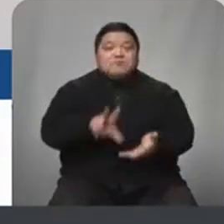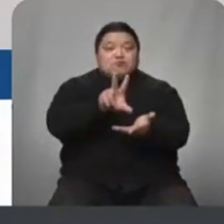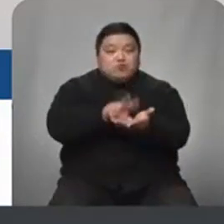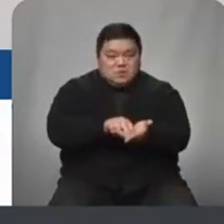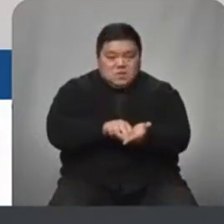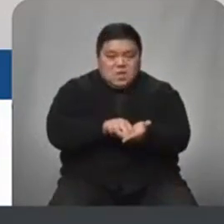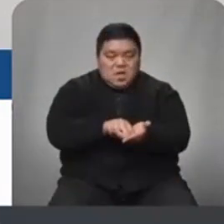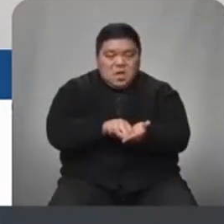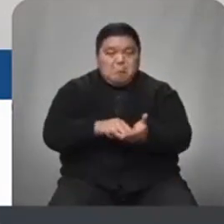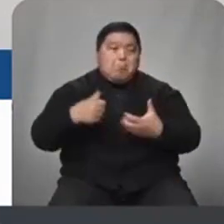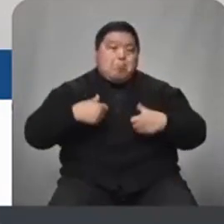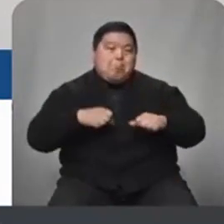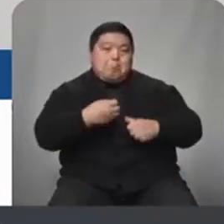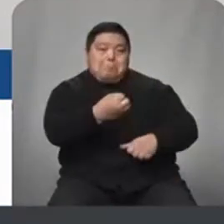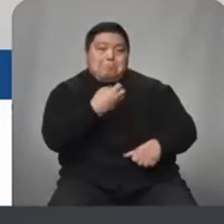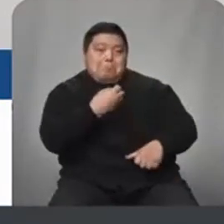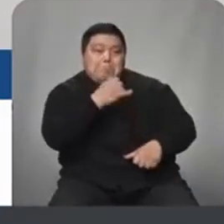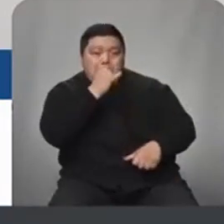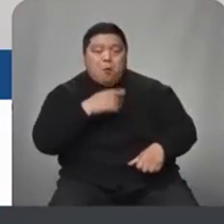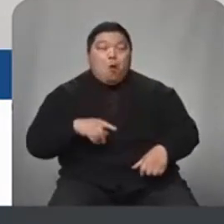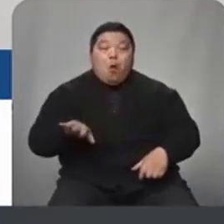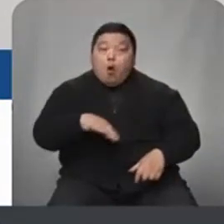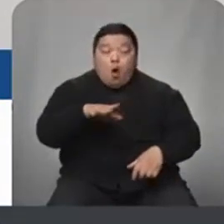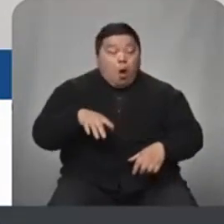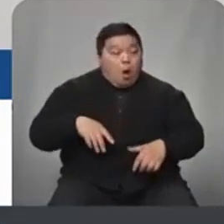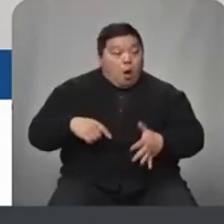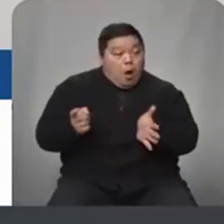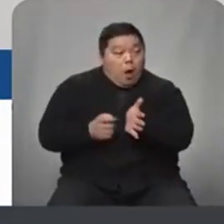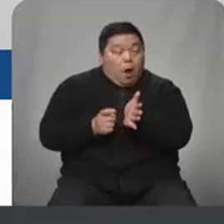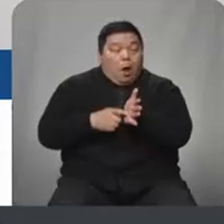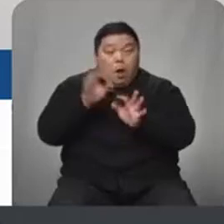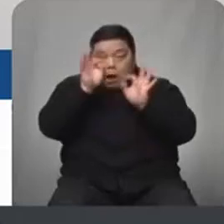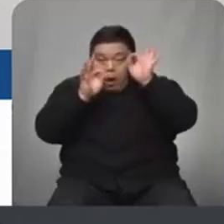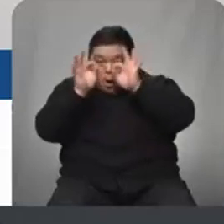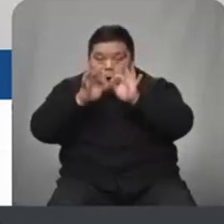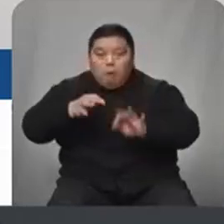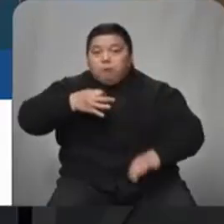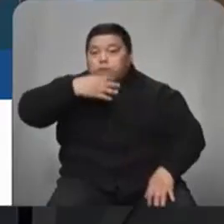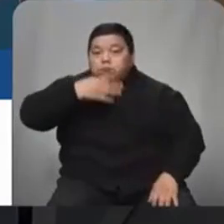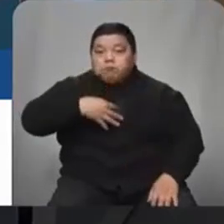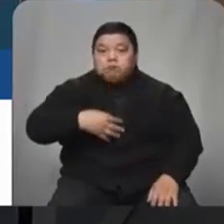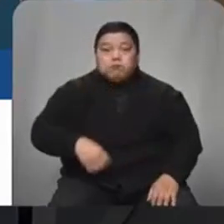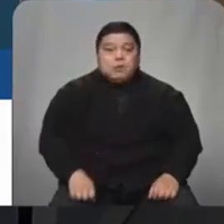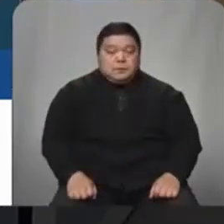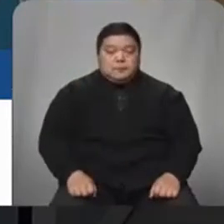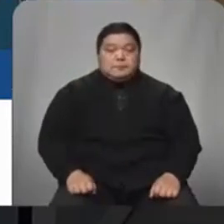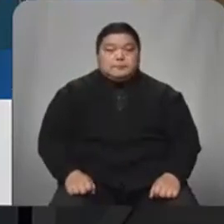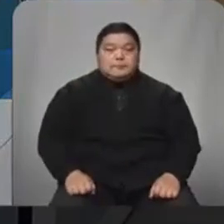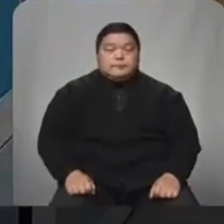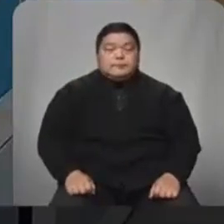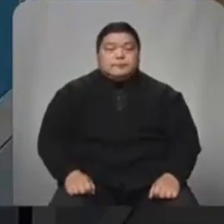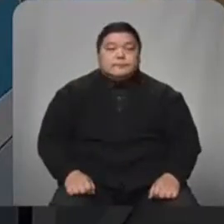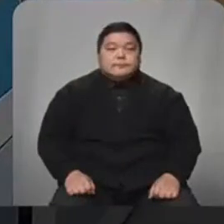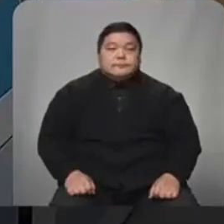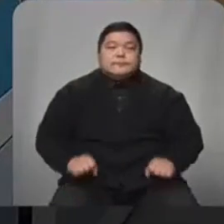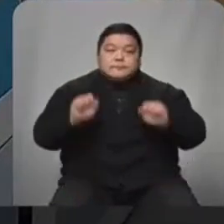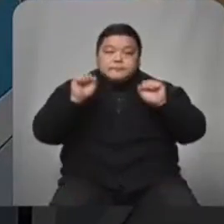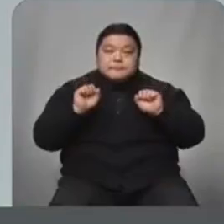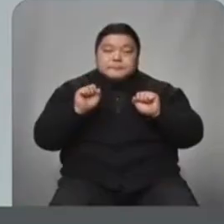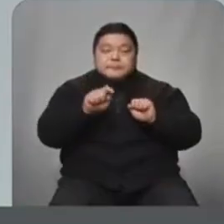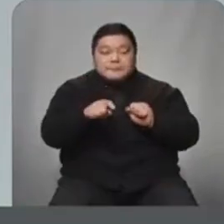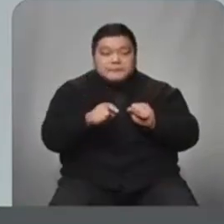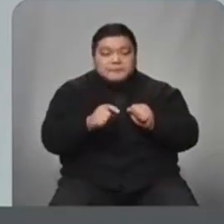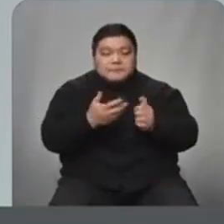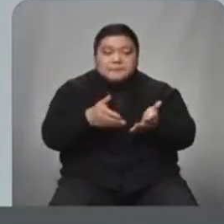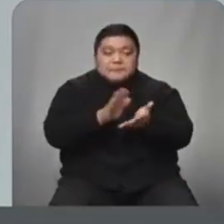하는 부분들이 생겼기 때문에 저희도 갑자기 찾는 부분들이 좀 쉽지는 않았고. 체육시설 공사